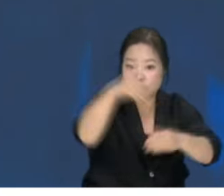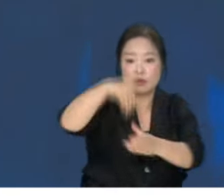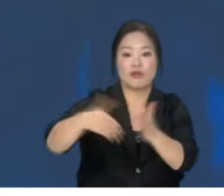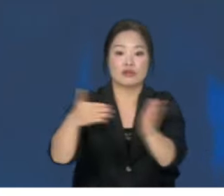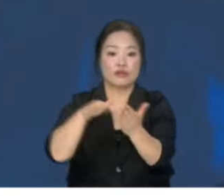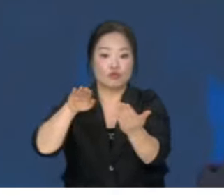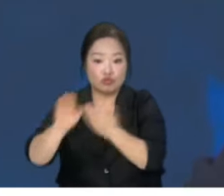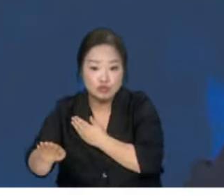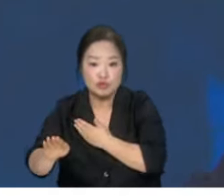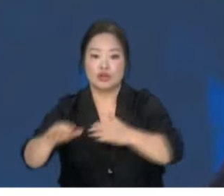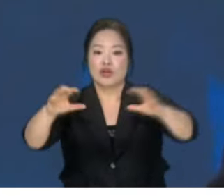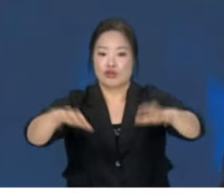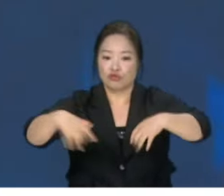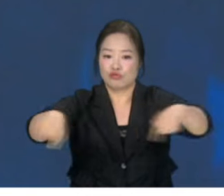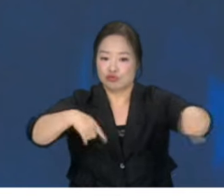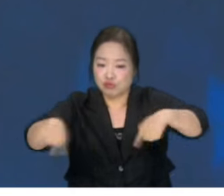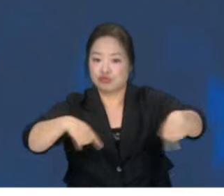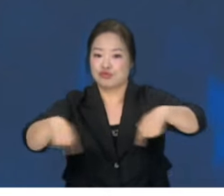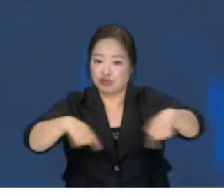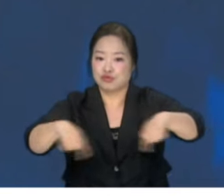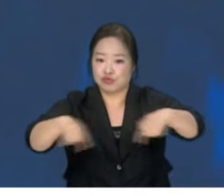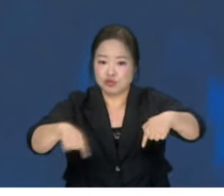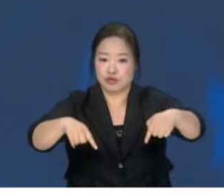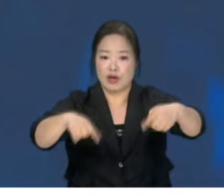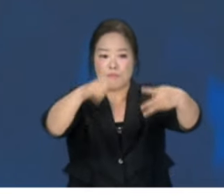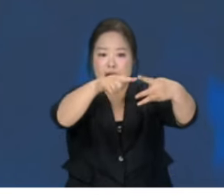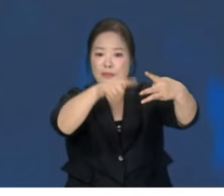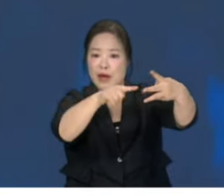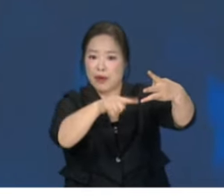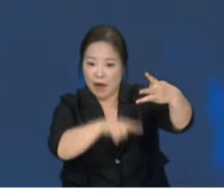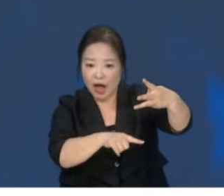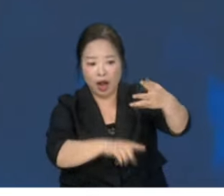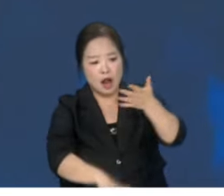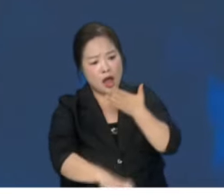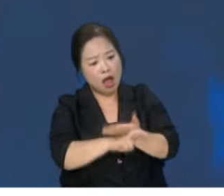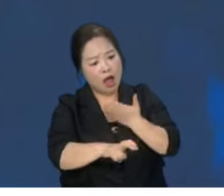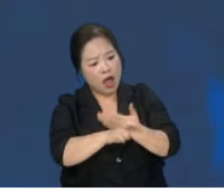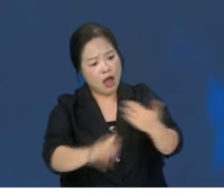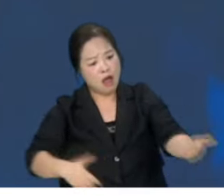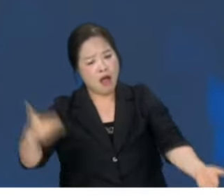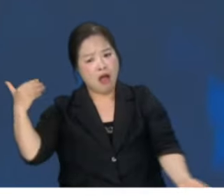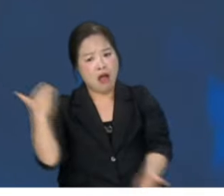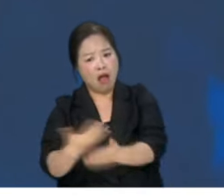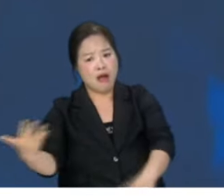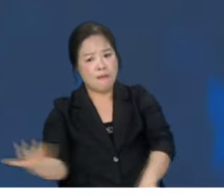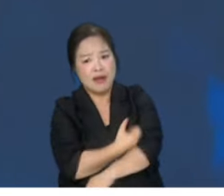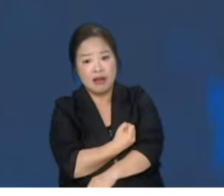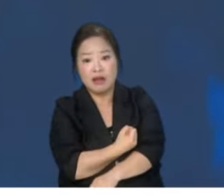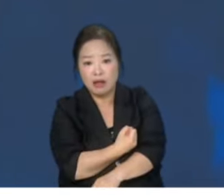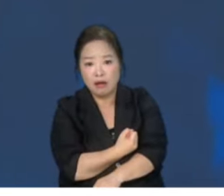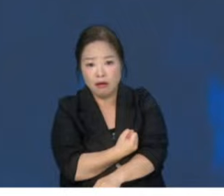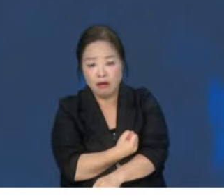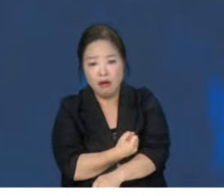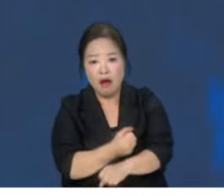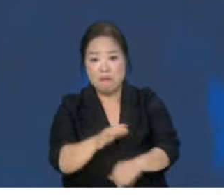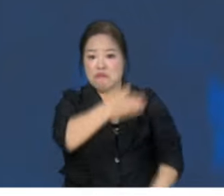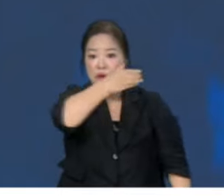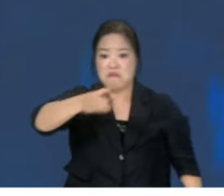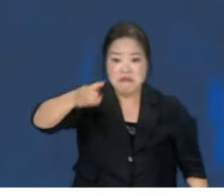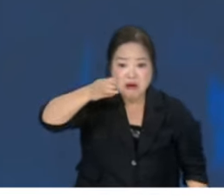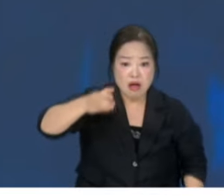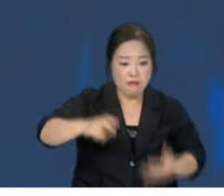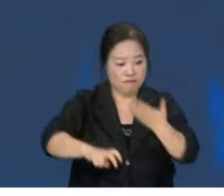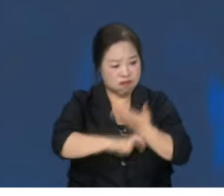그리고 국정을 하는 과정에서 이렇게 불법이 횡행하고 아예 대놓고